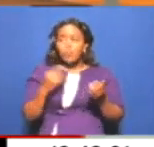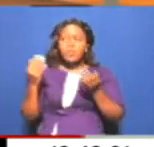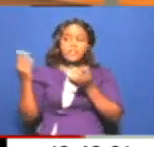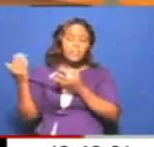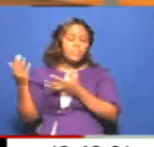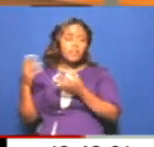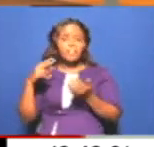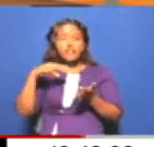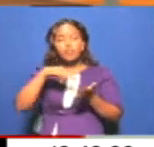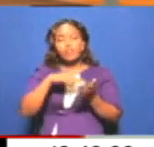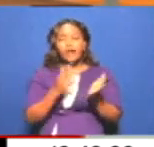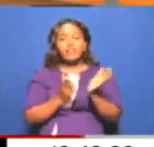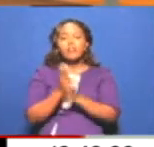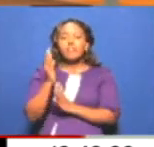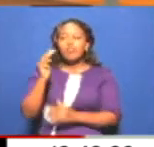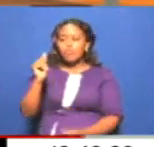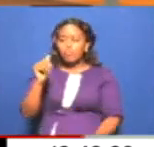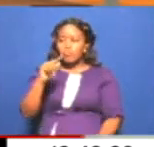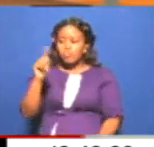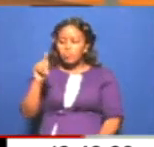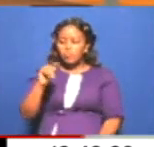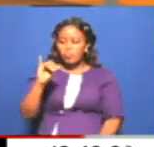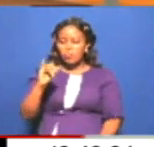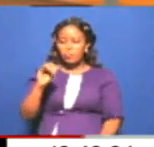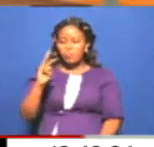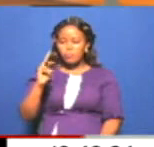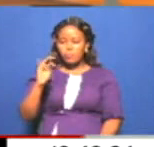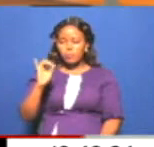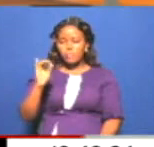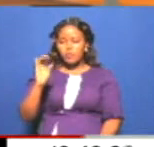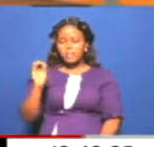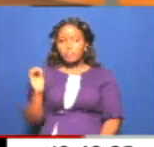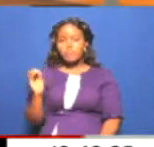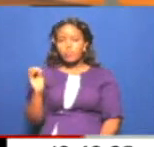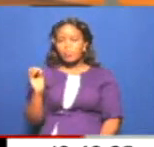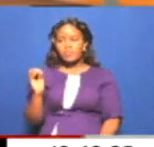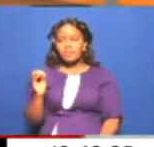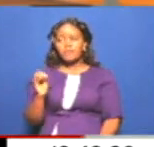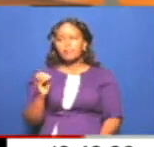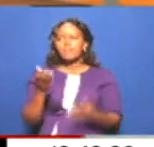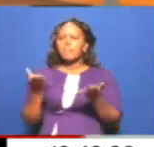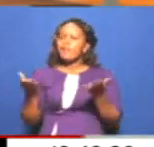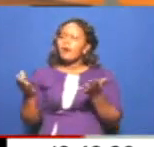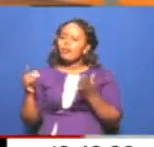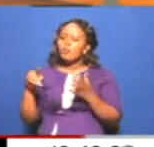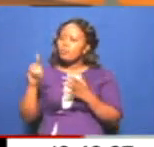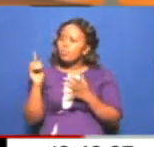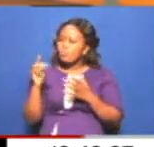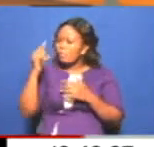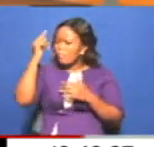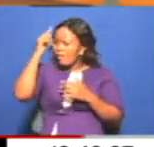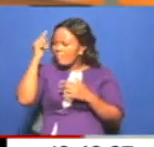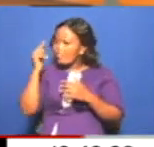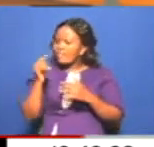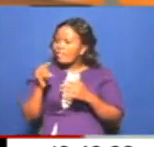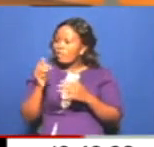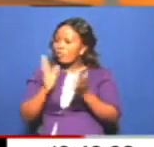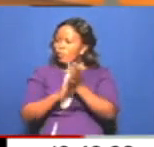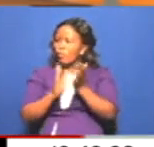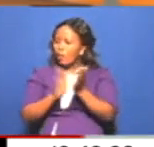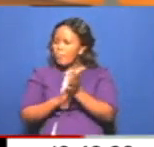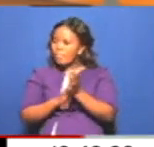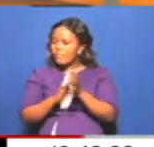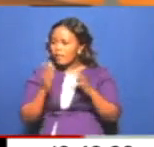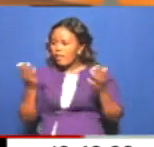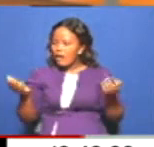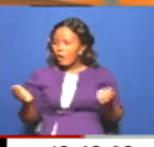azimio azimio la umoja kuweza kutoa urais. Atupe mchango wako na pengine mtazamo wako kuhusiana na